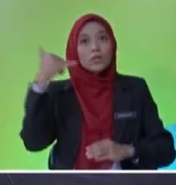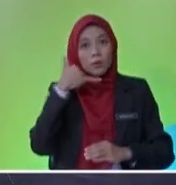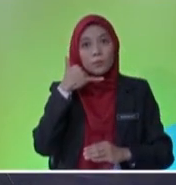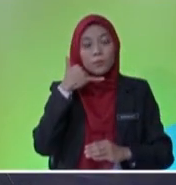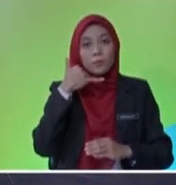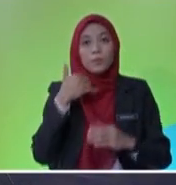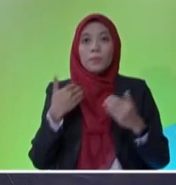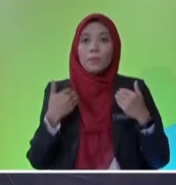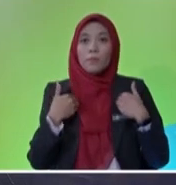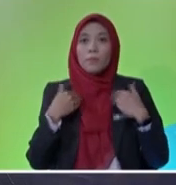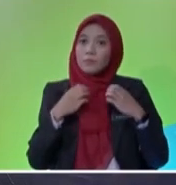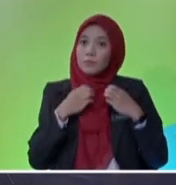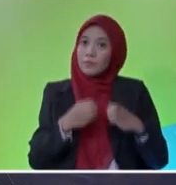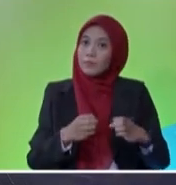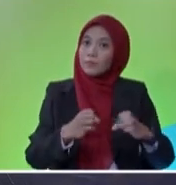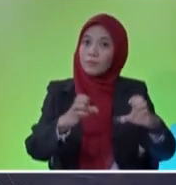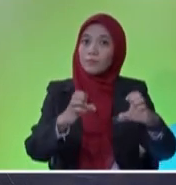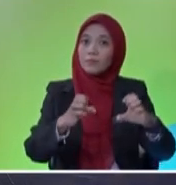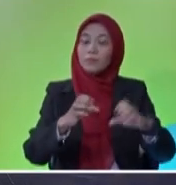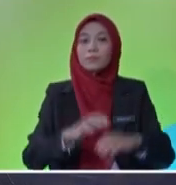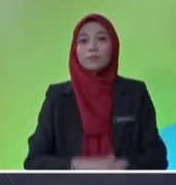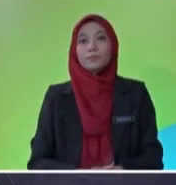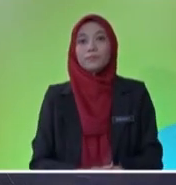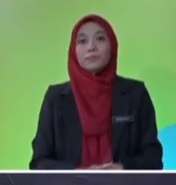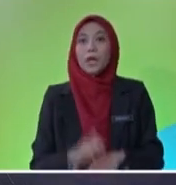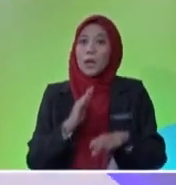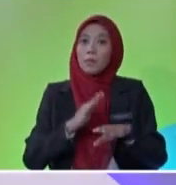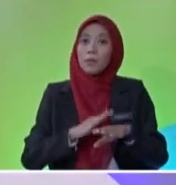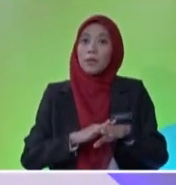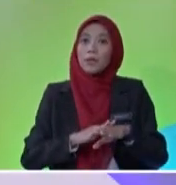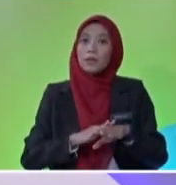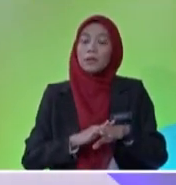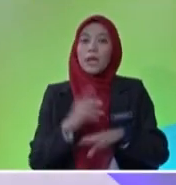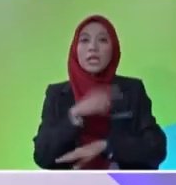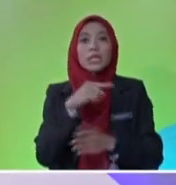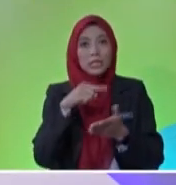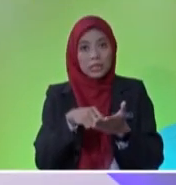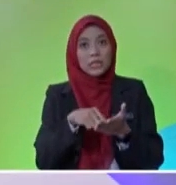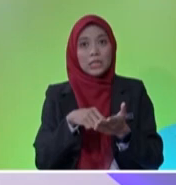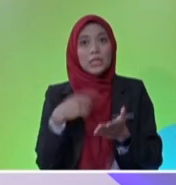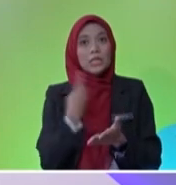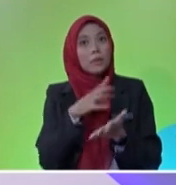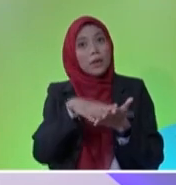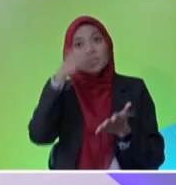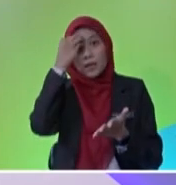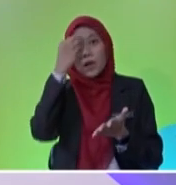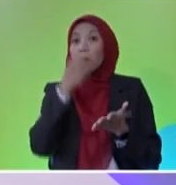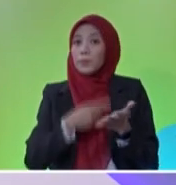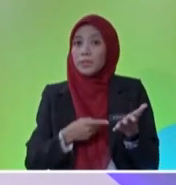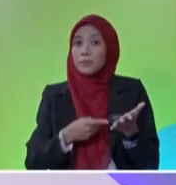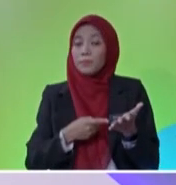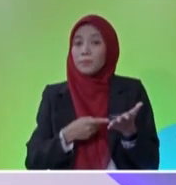kecemasan dilakukan situ oke seterusnya pada hari ini juga kita akan mempelajari apa yang kita kejar ini sebenarnya Mira